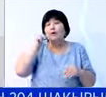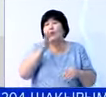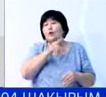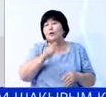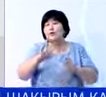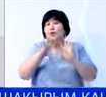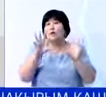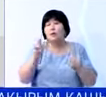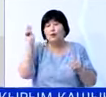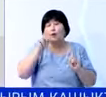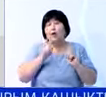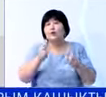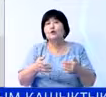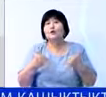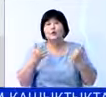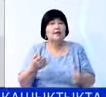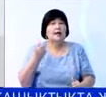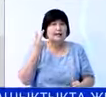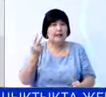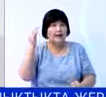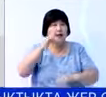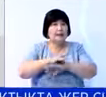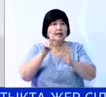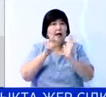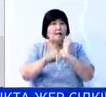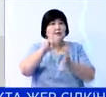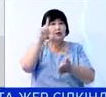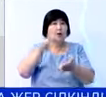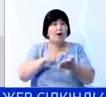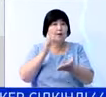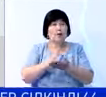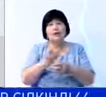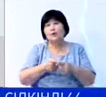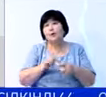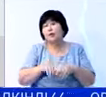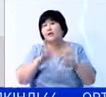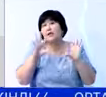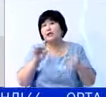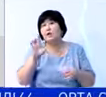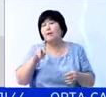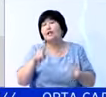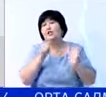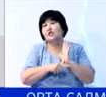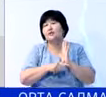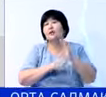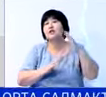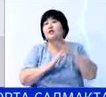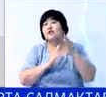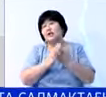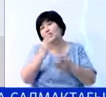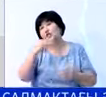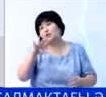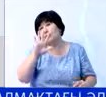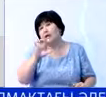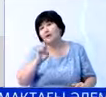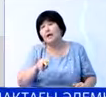бойынша оқуға түсетіндер үшін 2 пәнде 60 сұрақ болады. Олардың жалпы балы 70, шекті деңгей 25